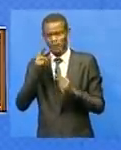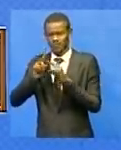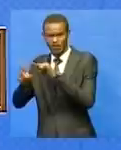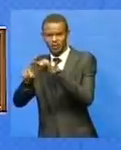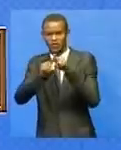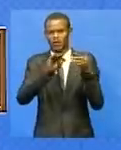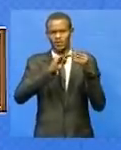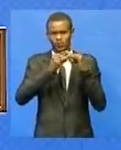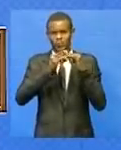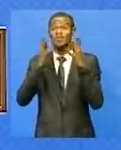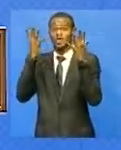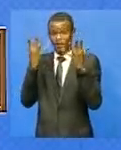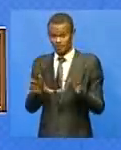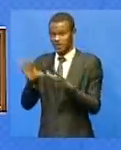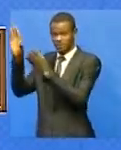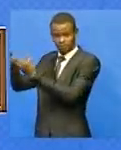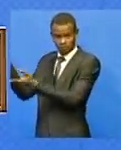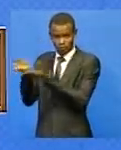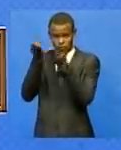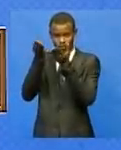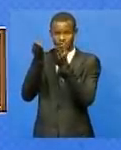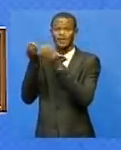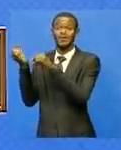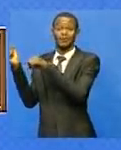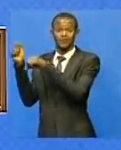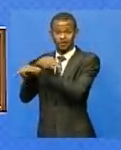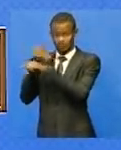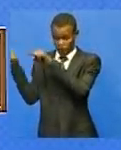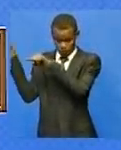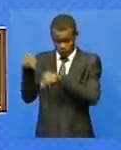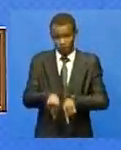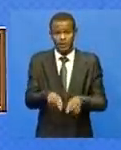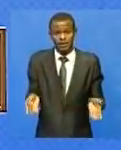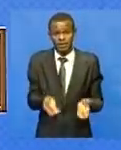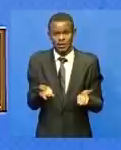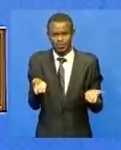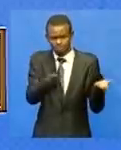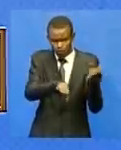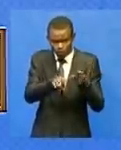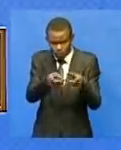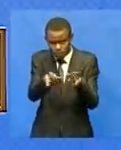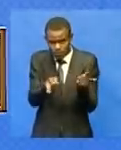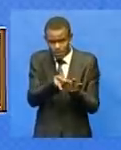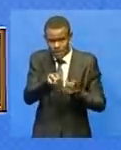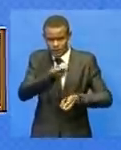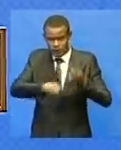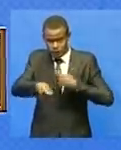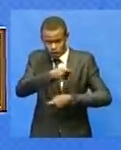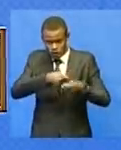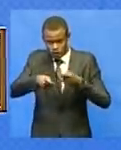L'enterrement est prévu à la place échangeur à Kinshasa en présence du roi de Belgique le 30 juin